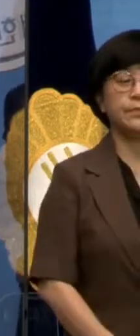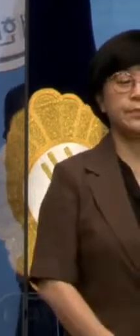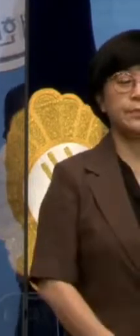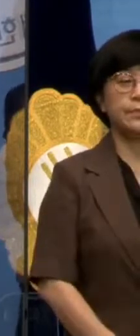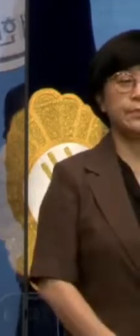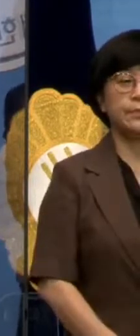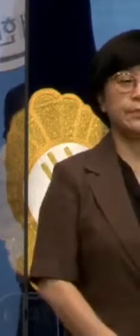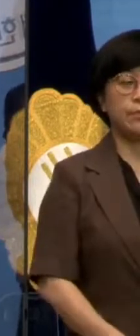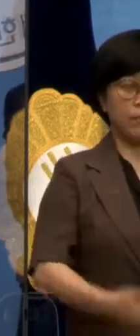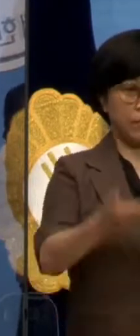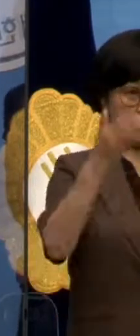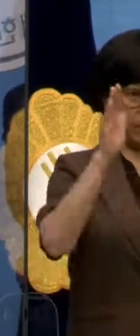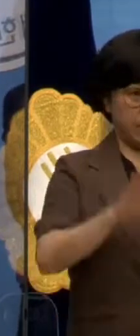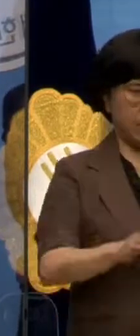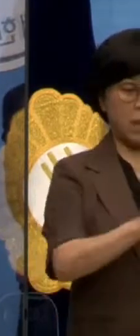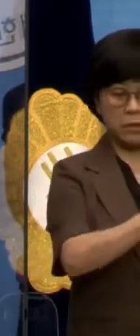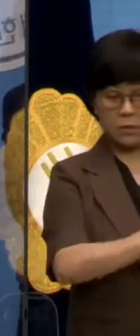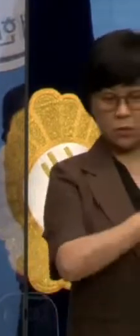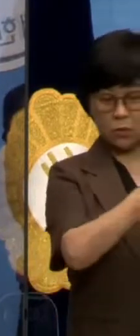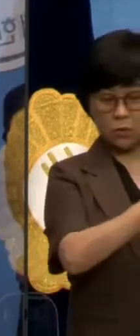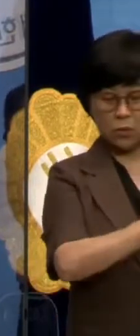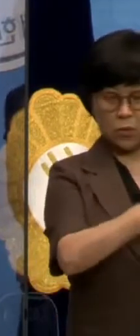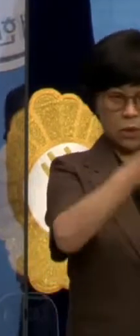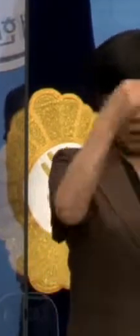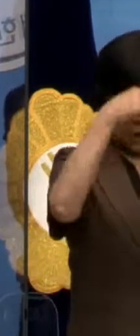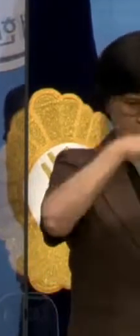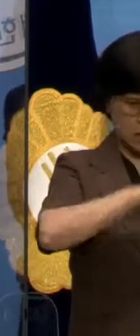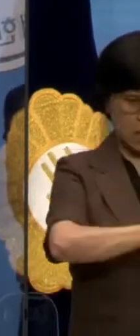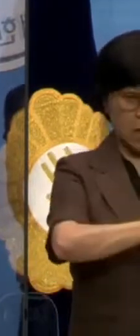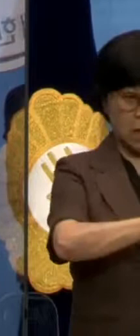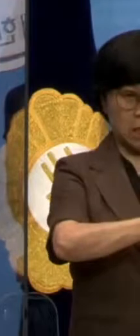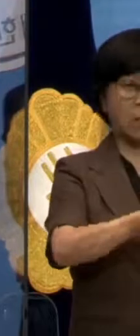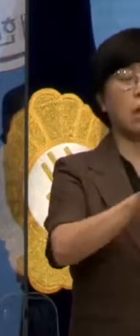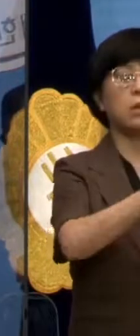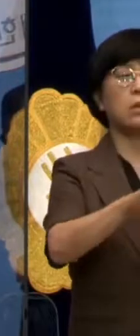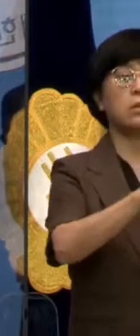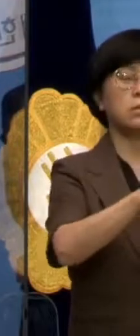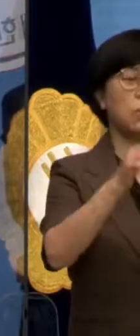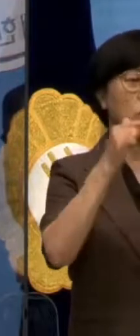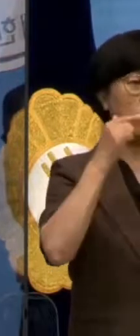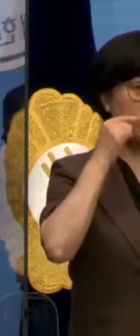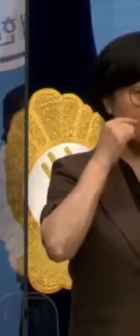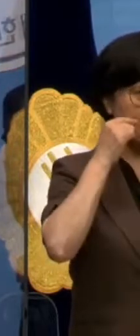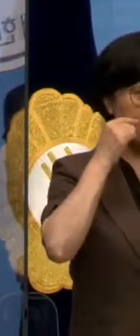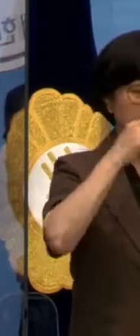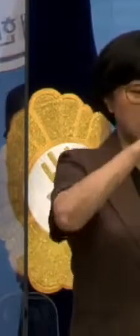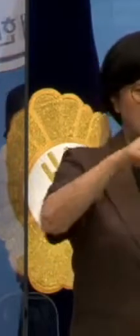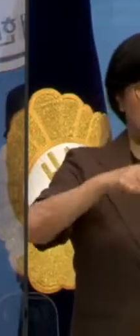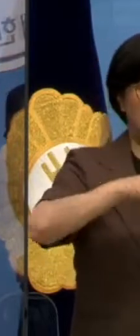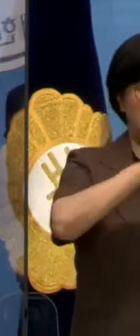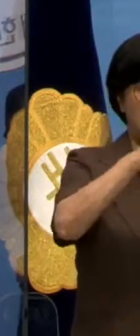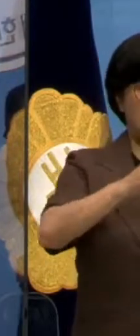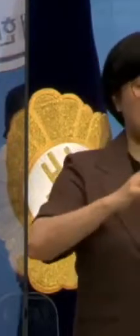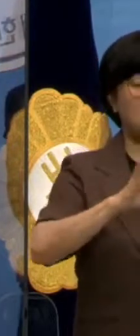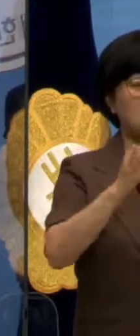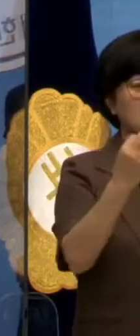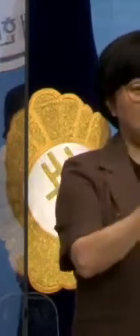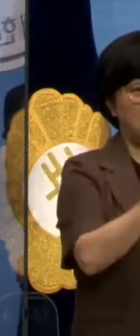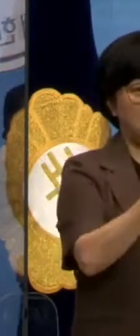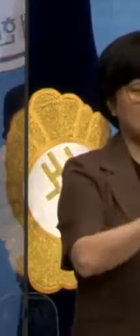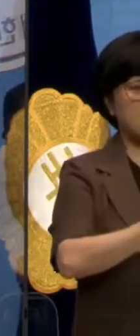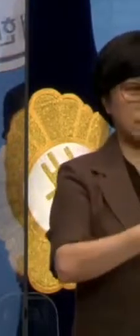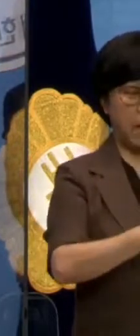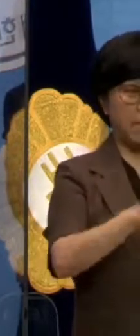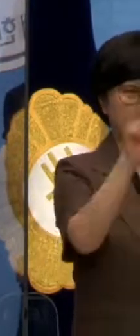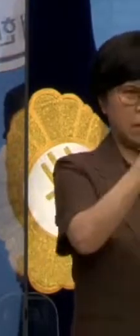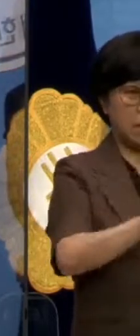그러나 철도 지하화는 아직 풀지 못한 숙원 사업으로 남아 있습니다. 국민소득